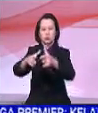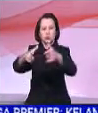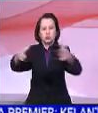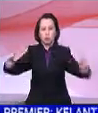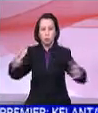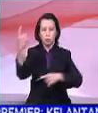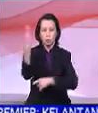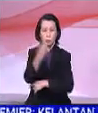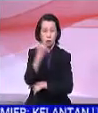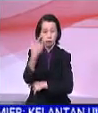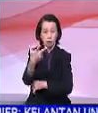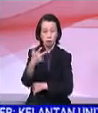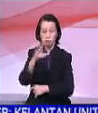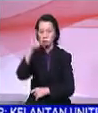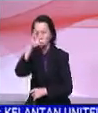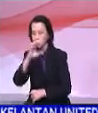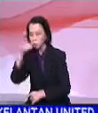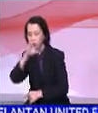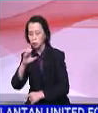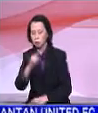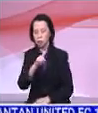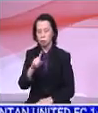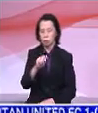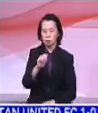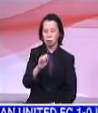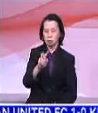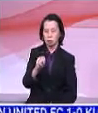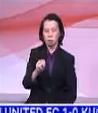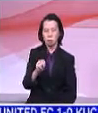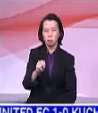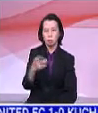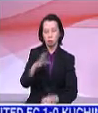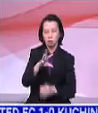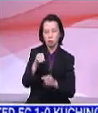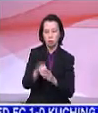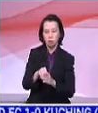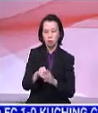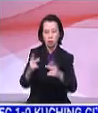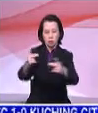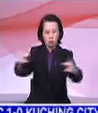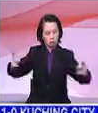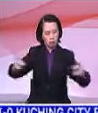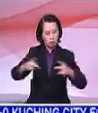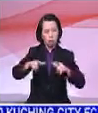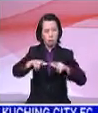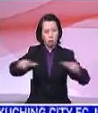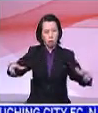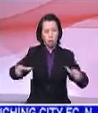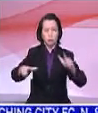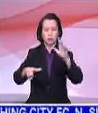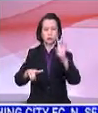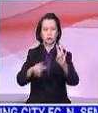ketiga. Operasi mencari mangsa Zul Syahmi Daniel Zul Azman melibatkan kawasan seluas